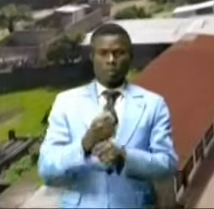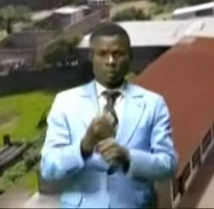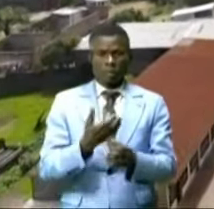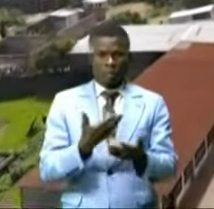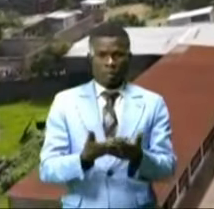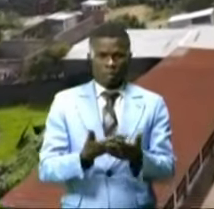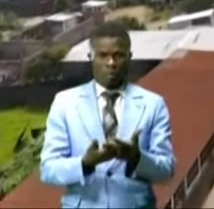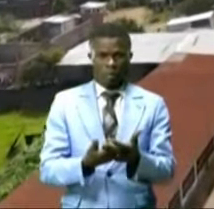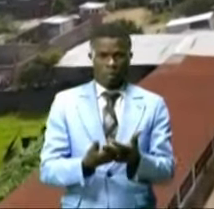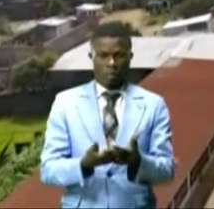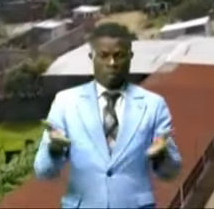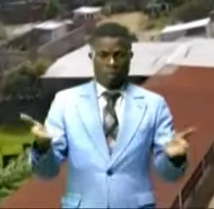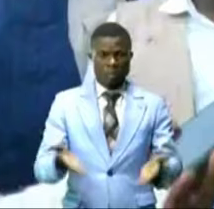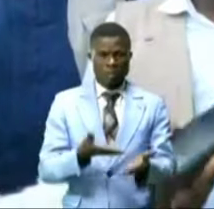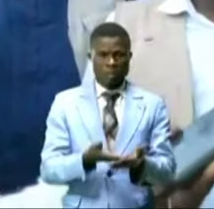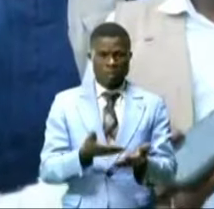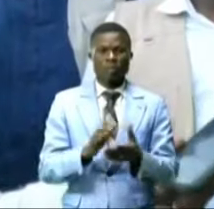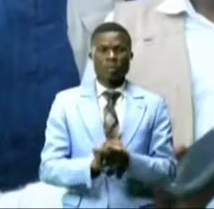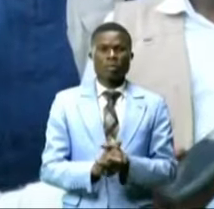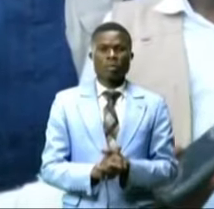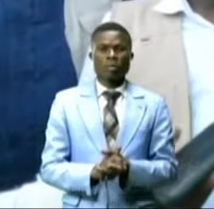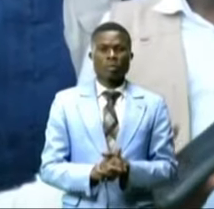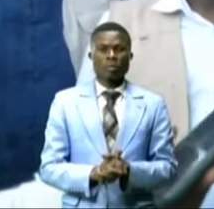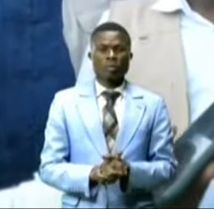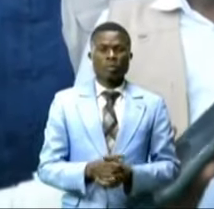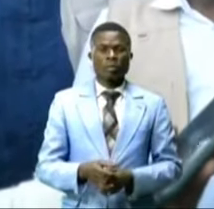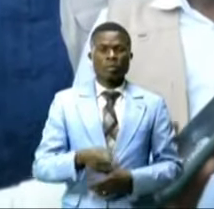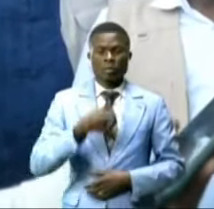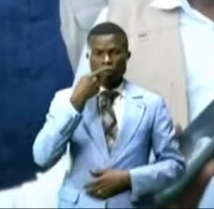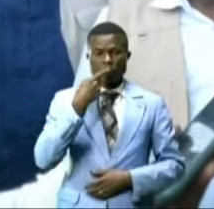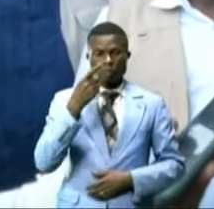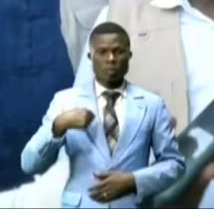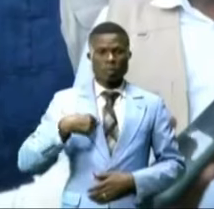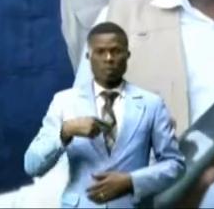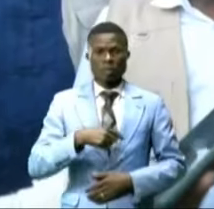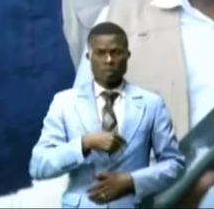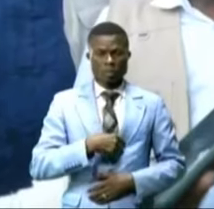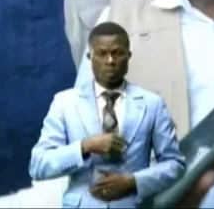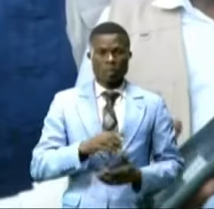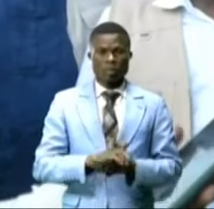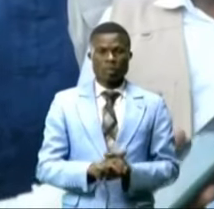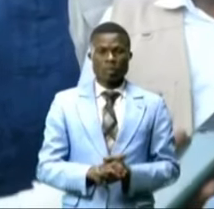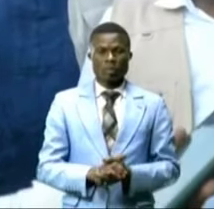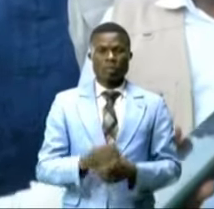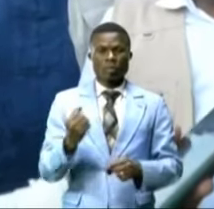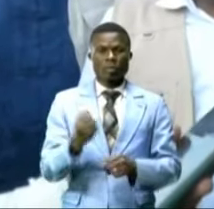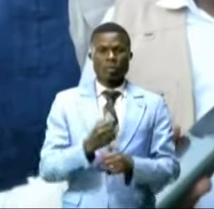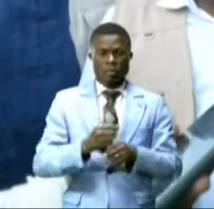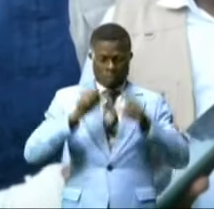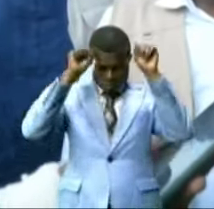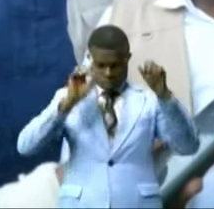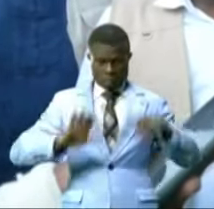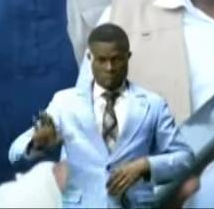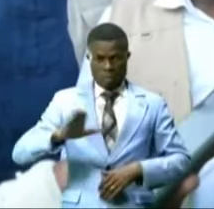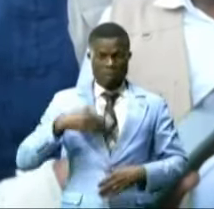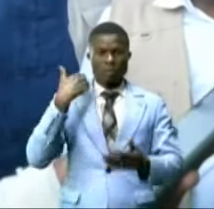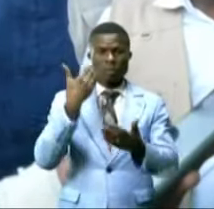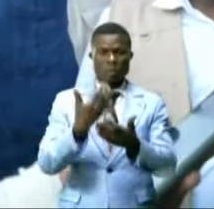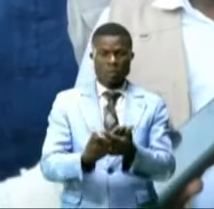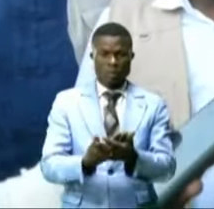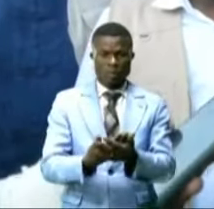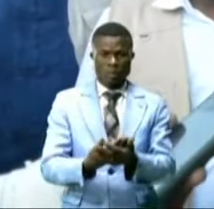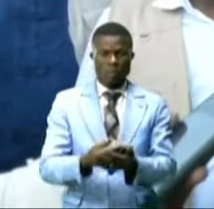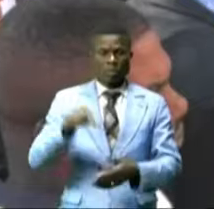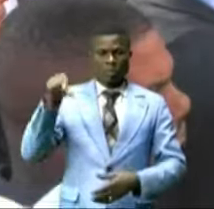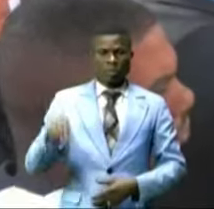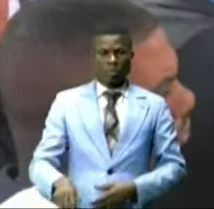tout son pesant d'or. Depuis deux semaines, on nous apprendra par une voix officieuse que le président de la République sera au niveau de Kinshasa